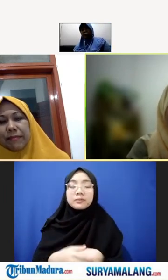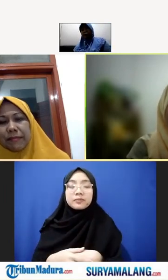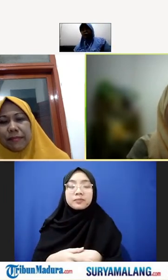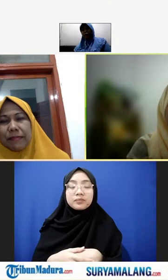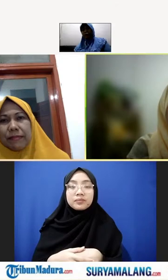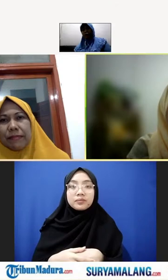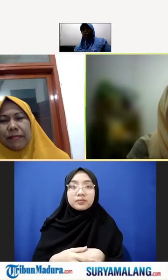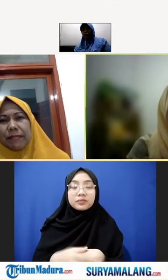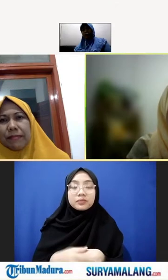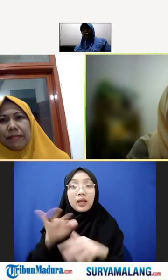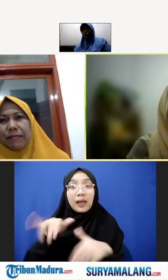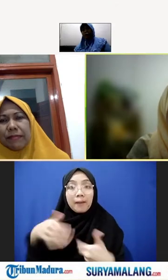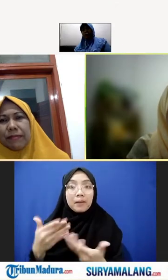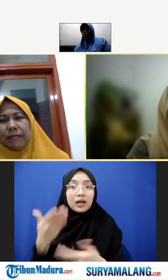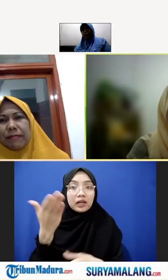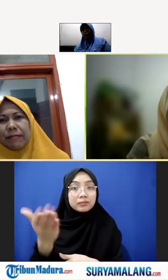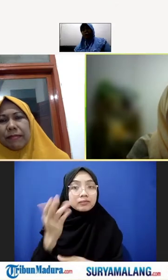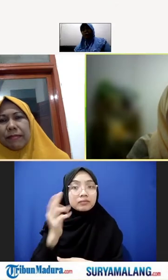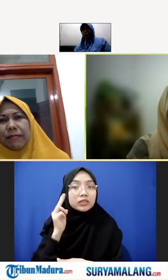Apakah ibu mau